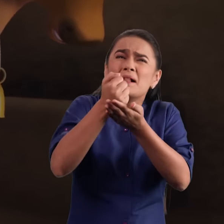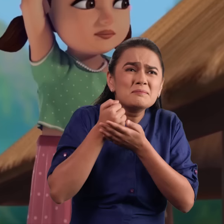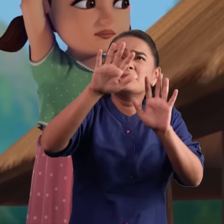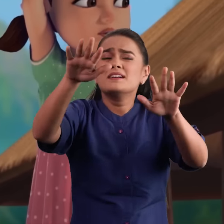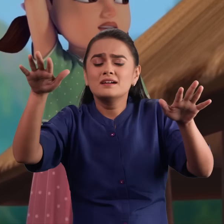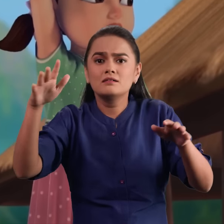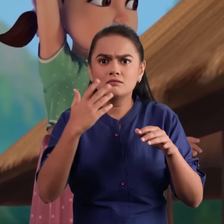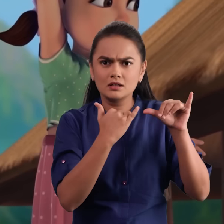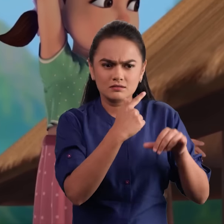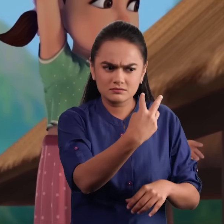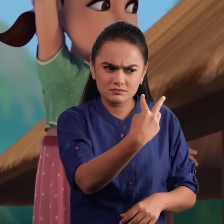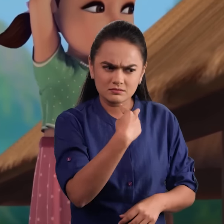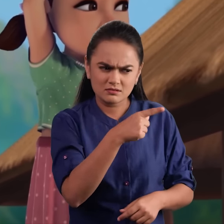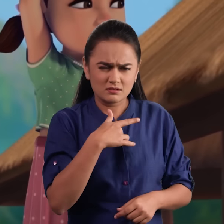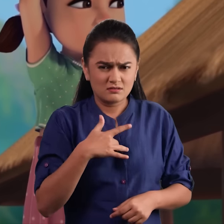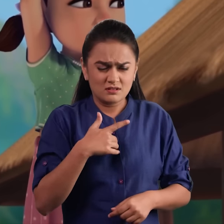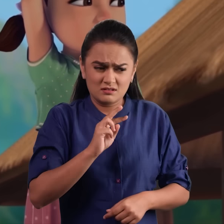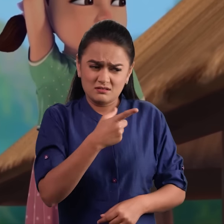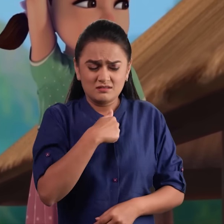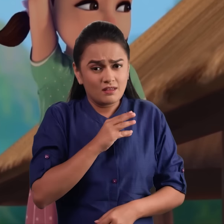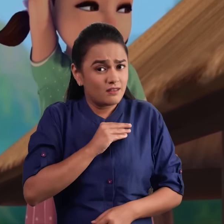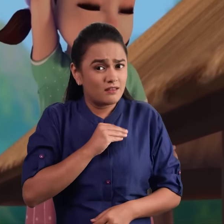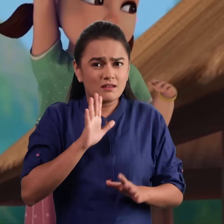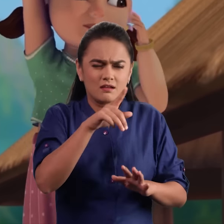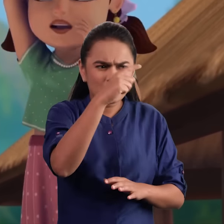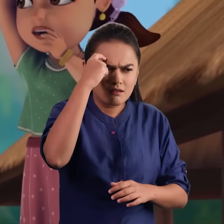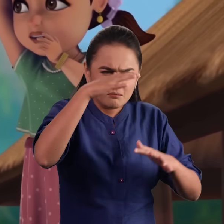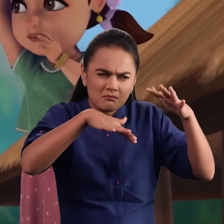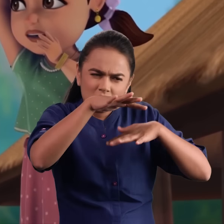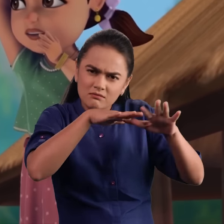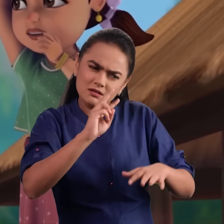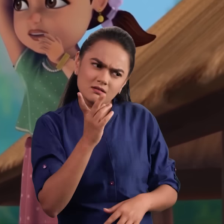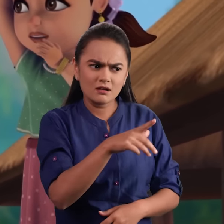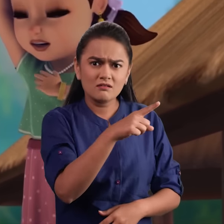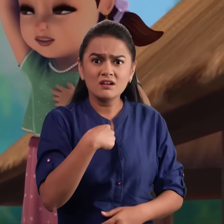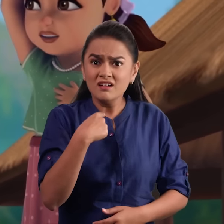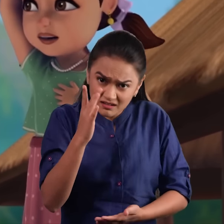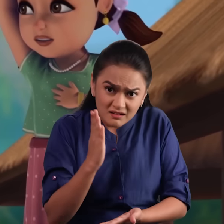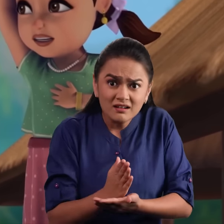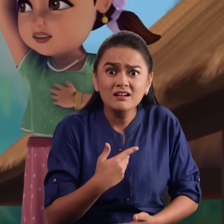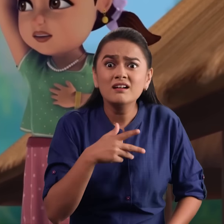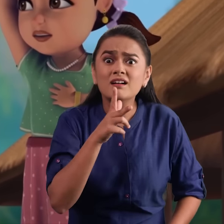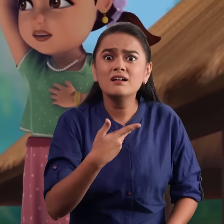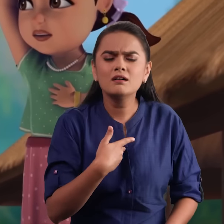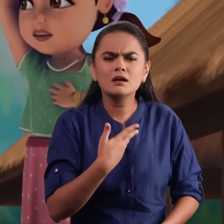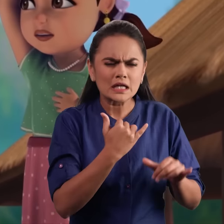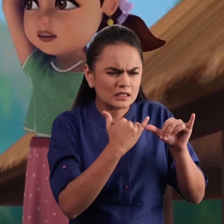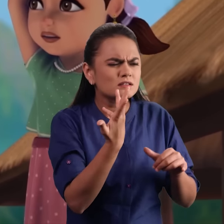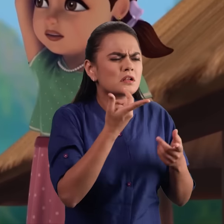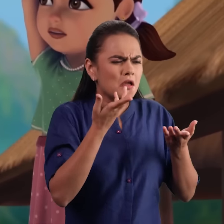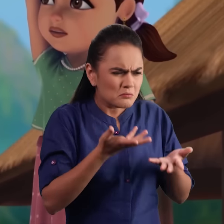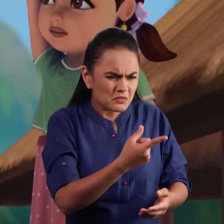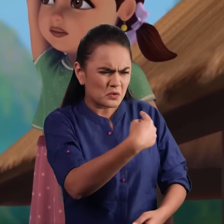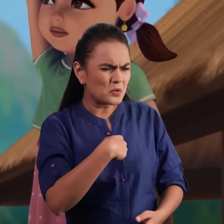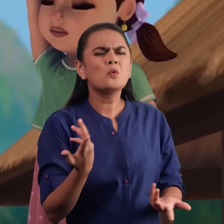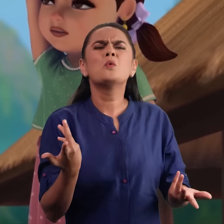बचाओ! कृष्णा हमें जैसे देख रहा है, मुझे तो डर लगता है। उसके मन में कुछ तो है। मैं सच कह रही हूँ। कृष्ण